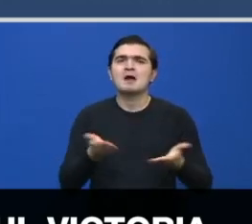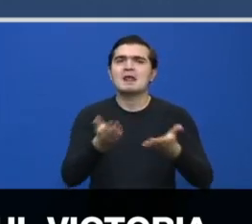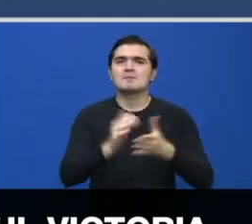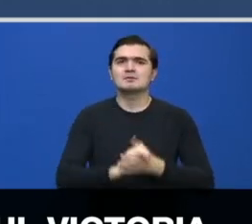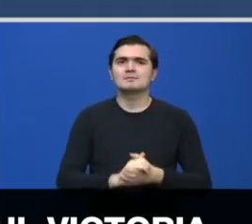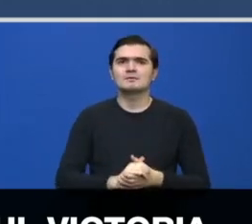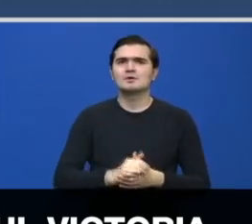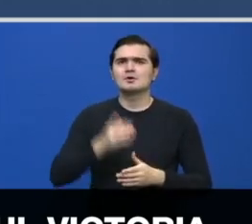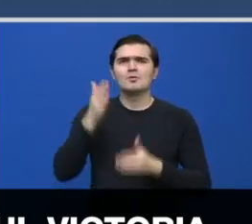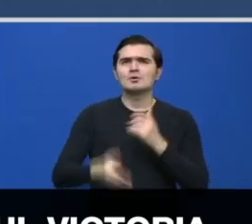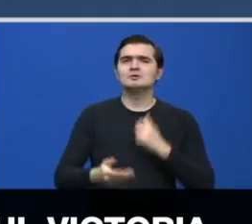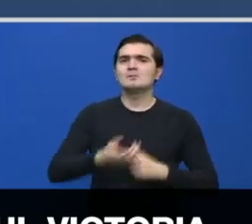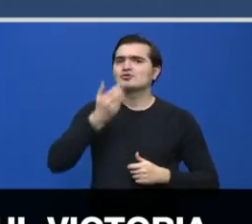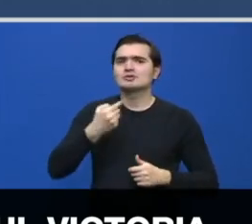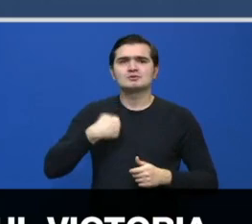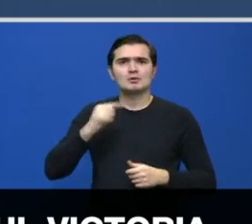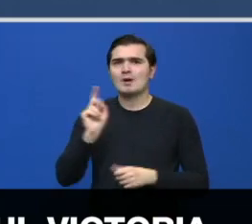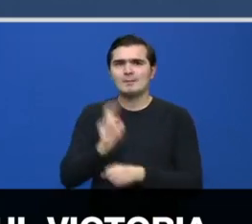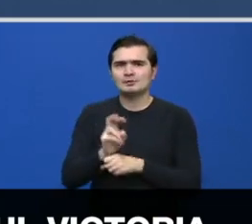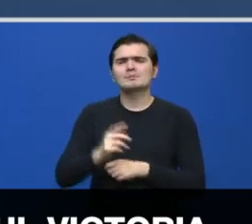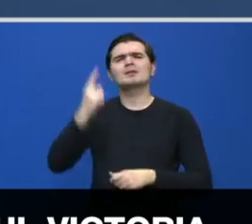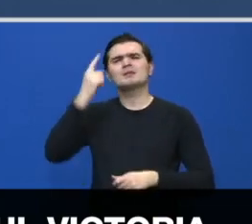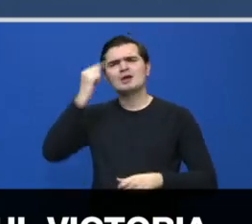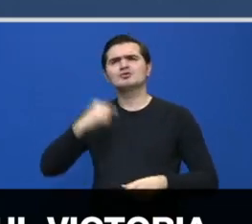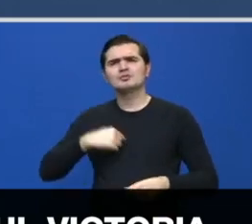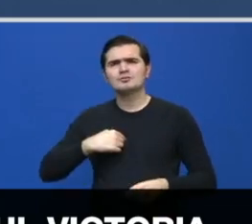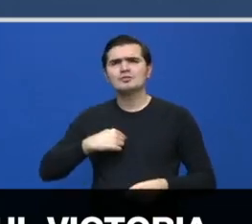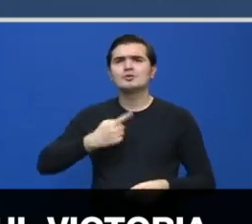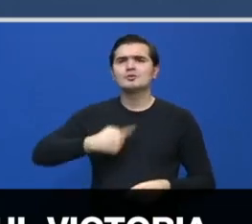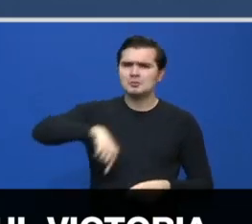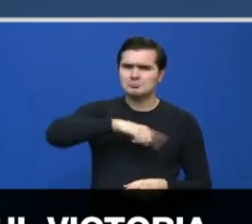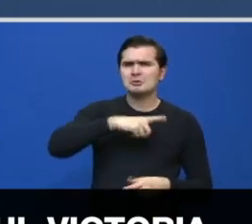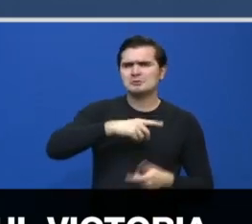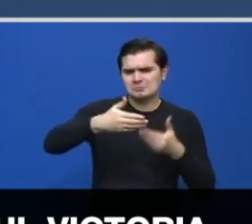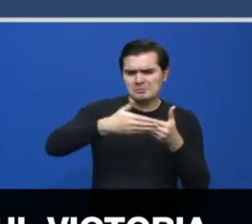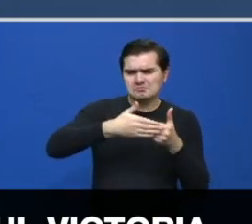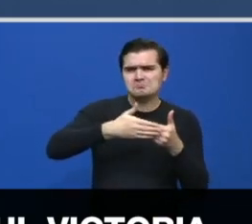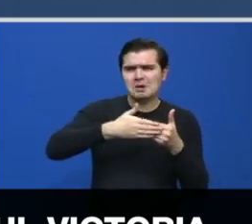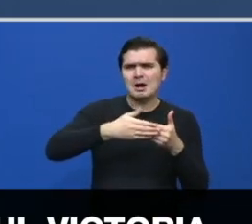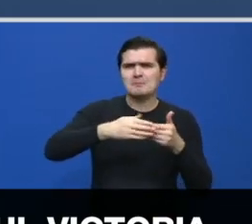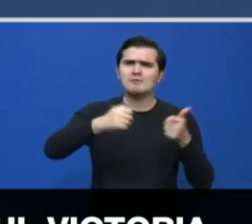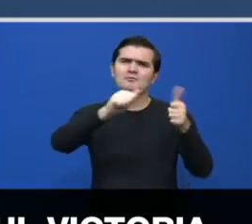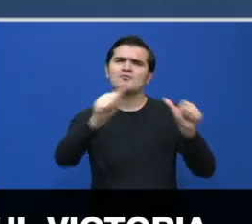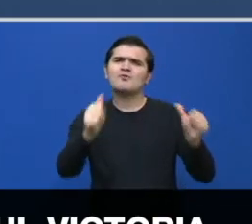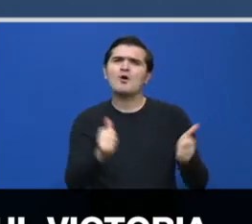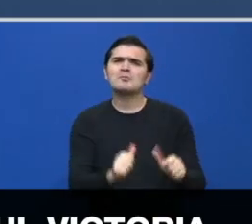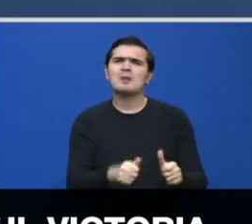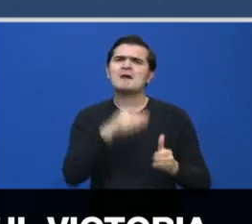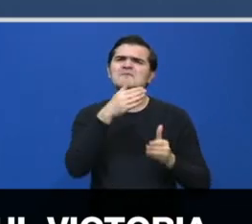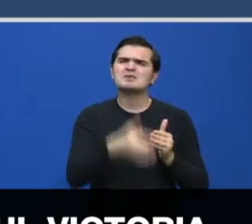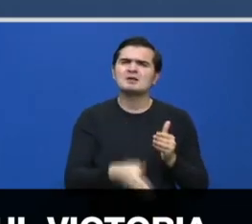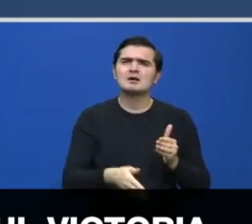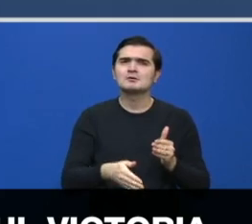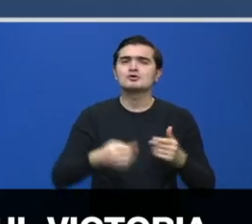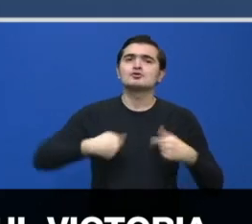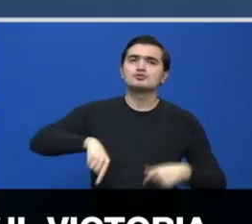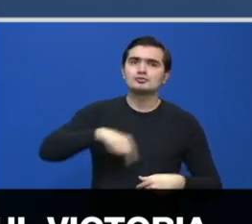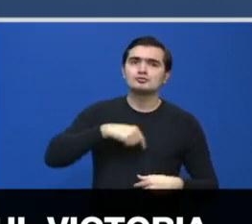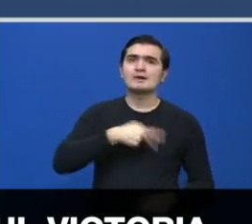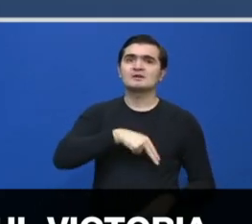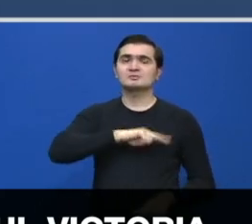ultima ședință de coaliție politică, dar din câte știu, suntem cam pe forma finală. Este la îndemâna noastră a ministrilor atunci când